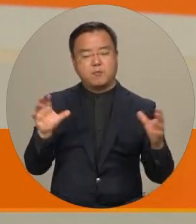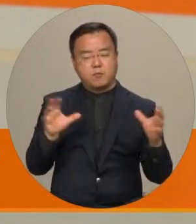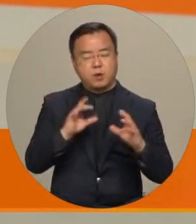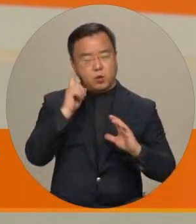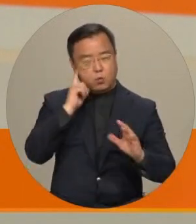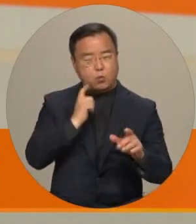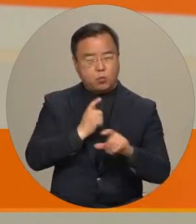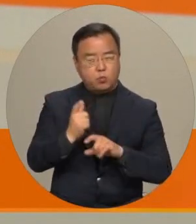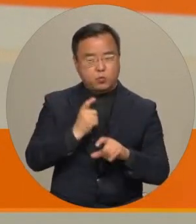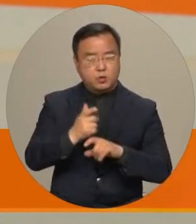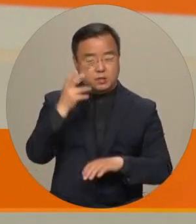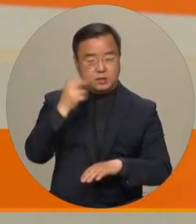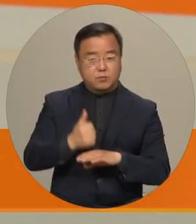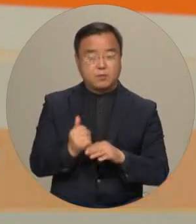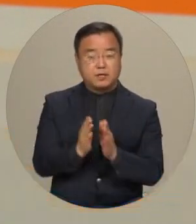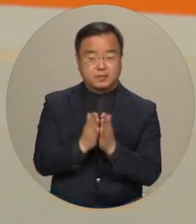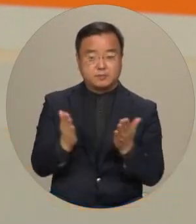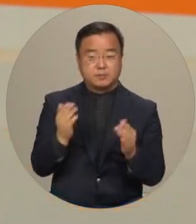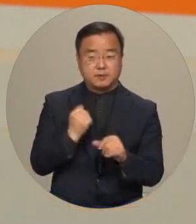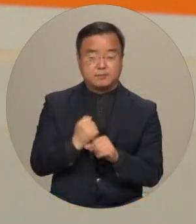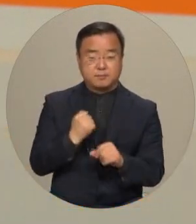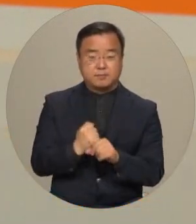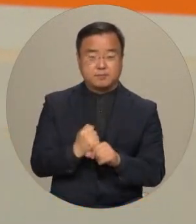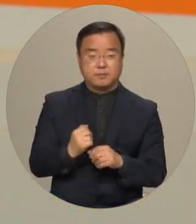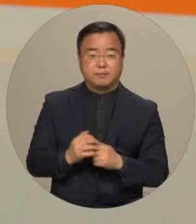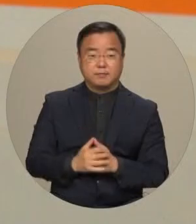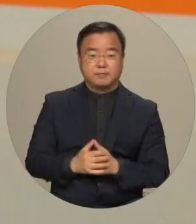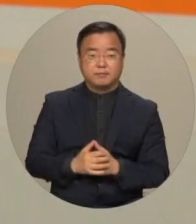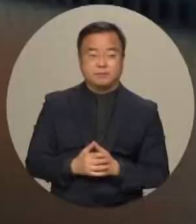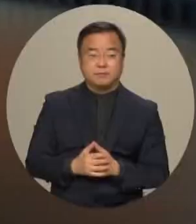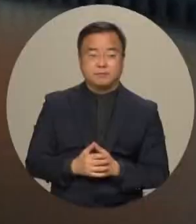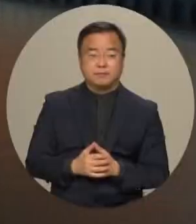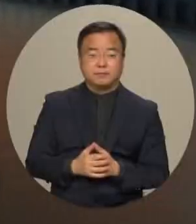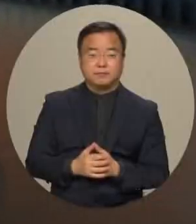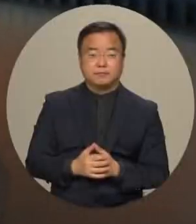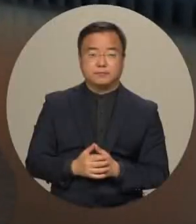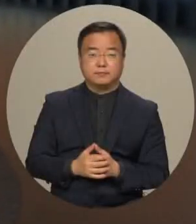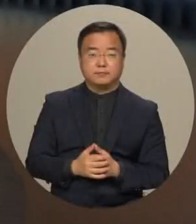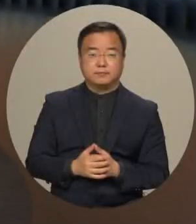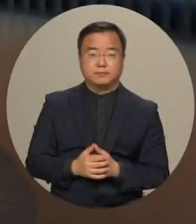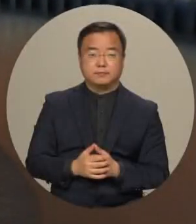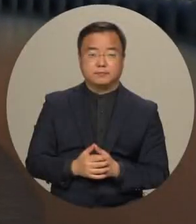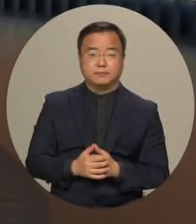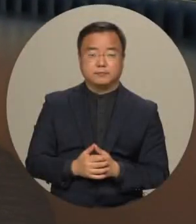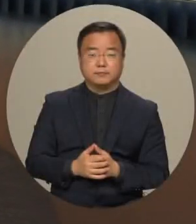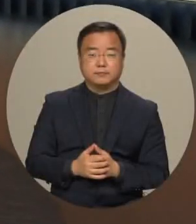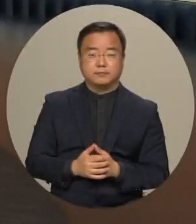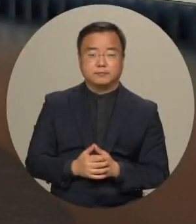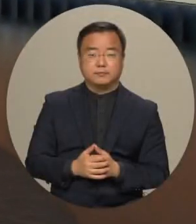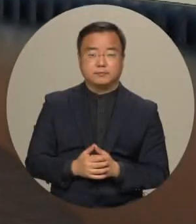결과물이 책으로 출간됐습니다 백다은 선생님과 이야기 나눠봅니다 선생님 어서 오세요네